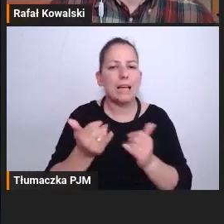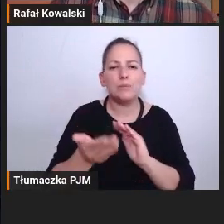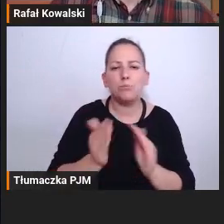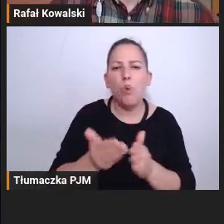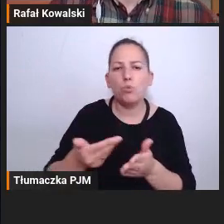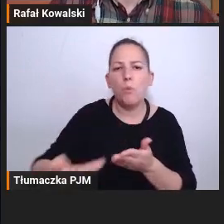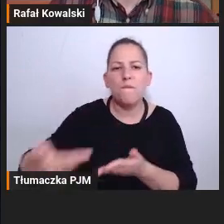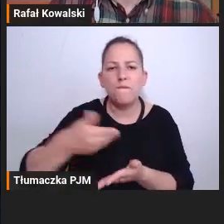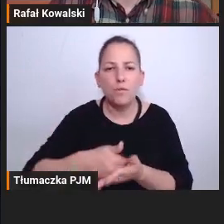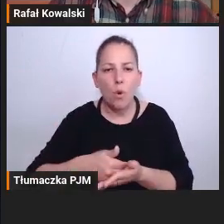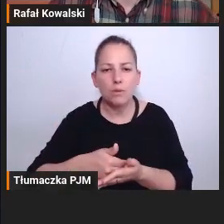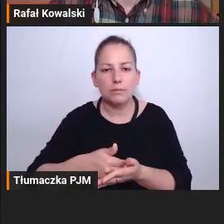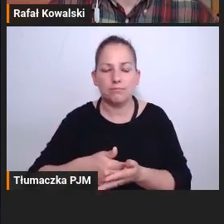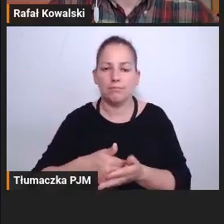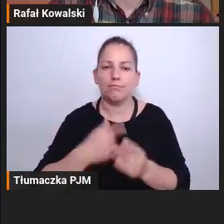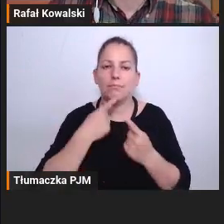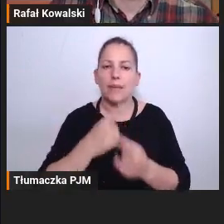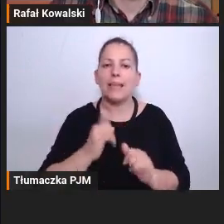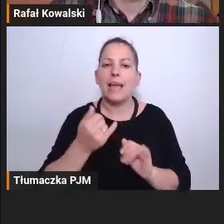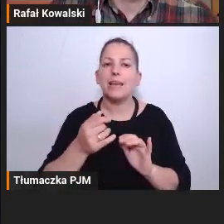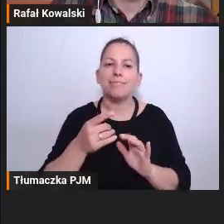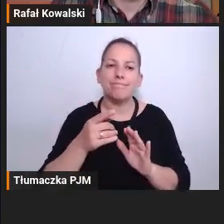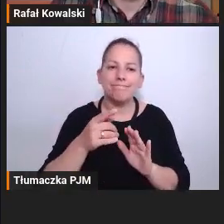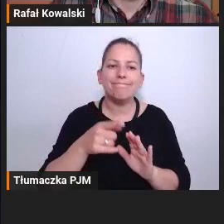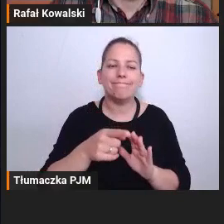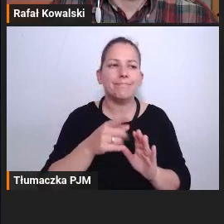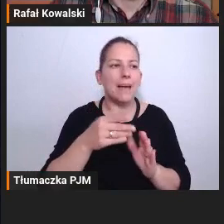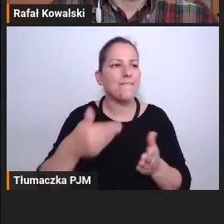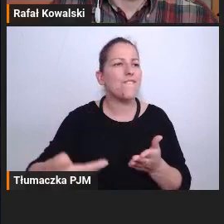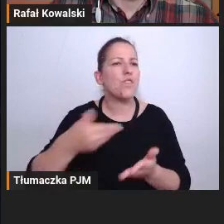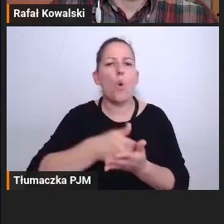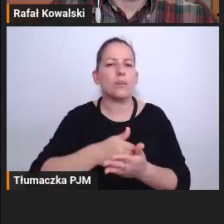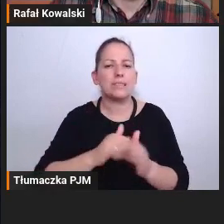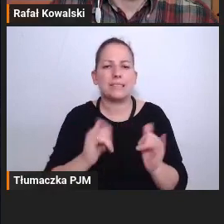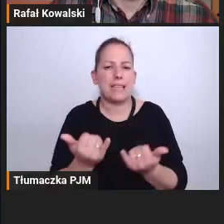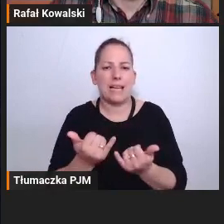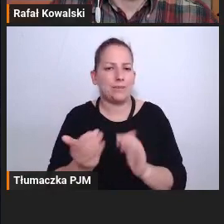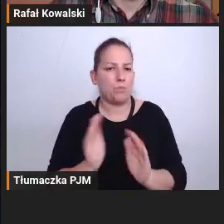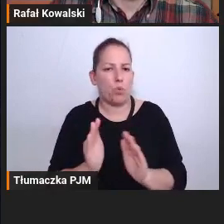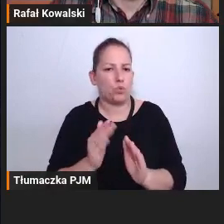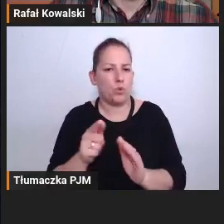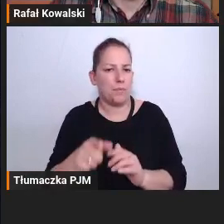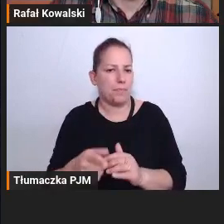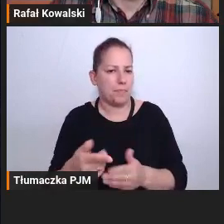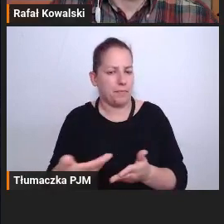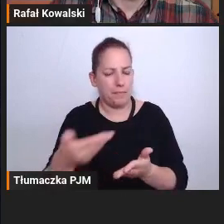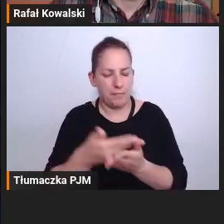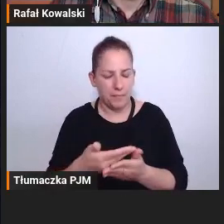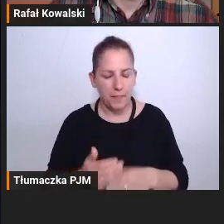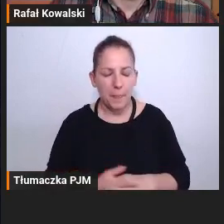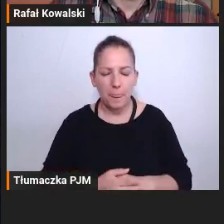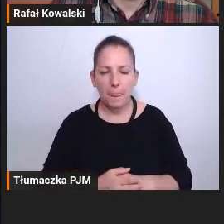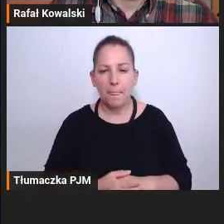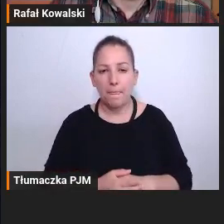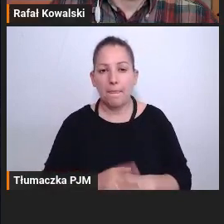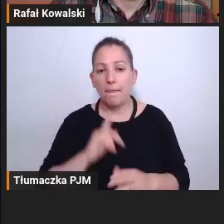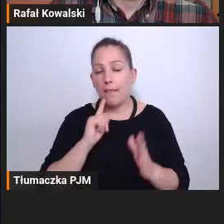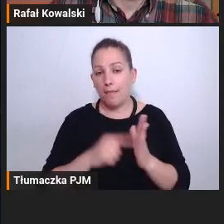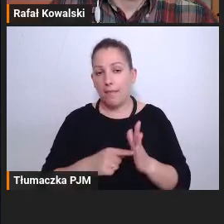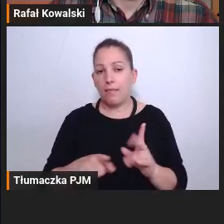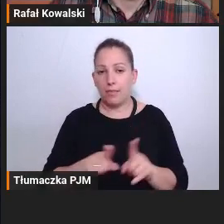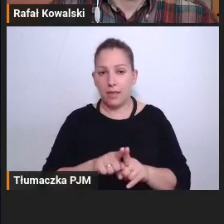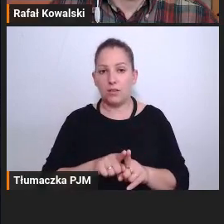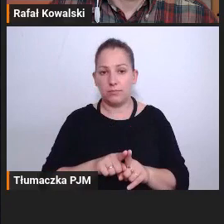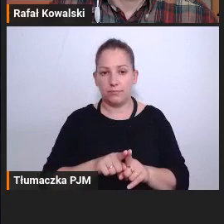tak? Określić jakieś reguły właśnie jak te wnioski, w jaki sposób te wnioski składać. No i tutaj to też jest